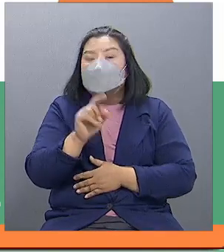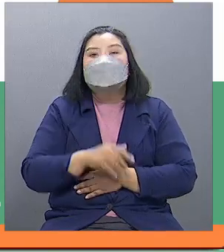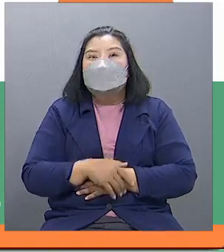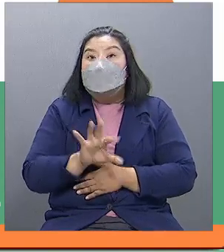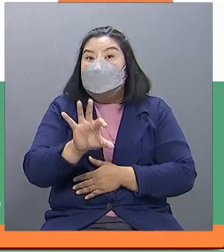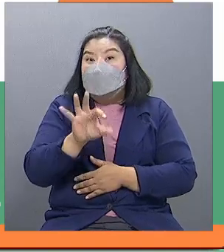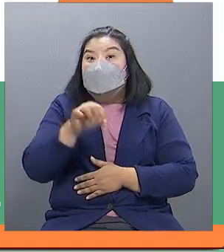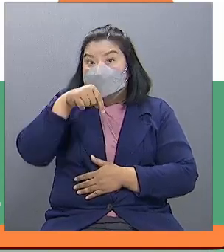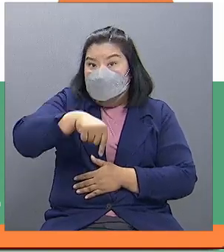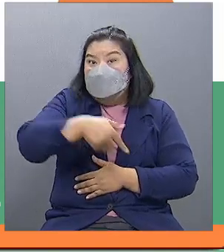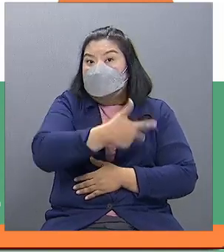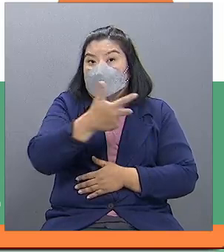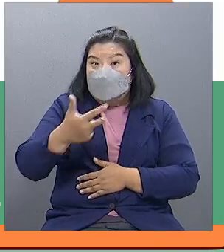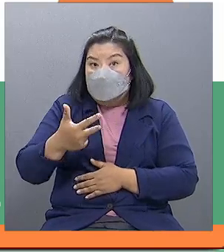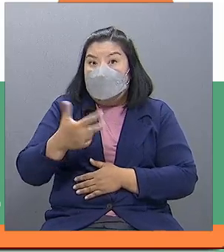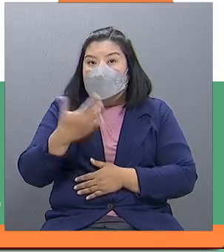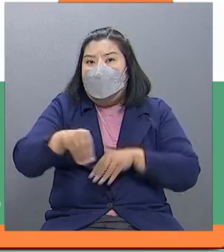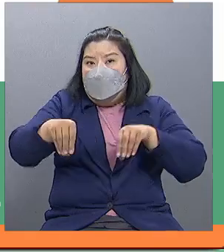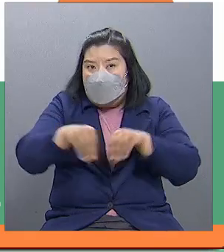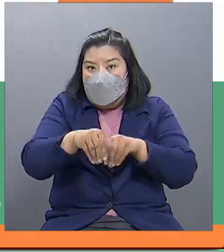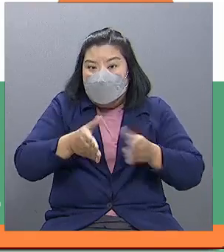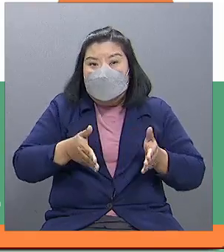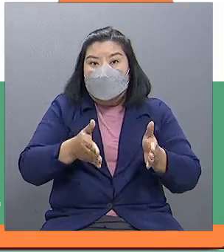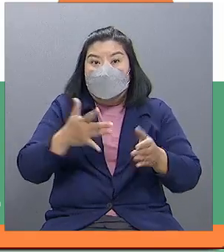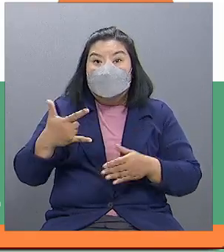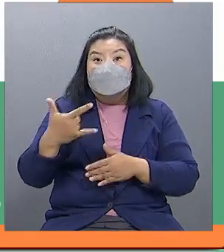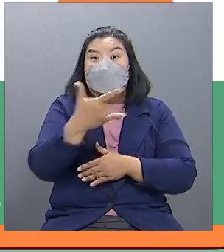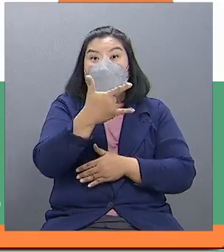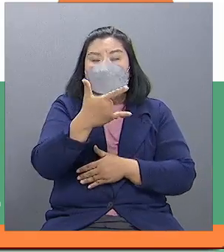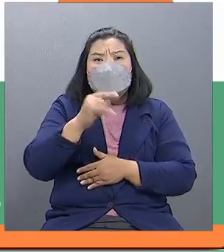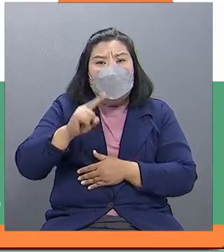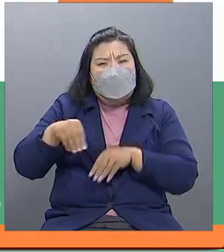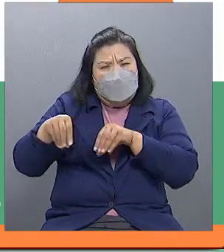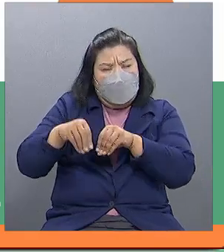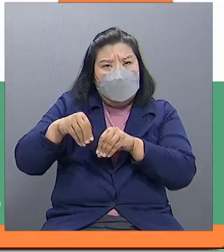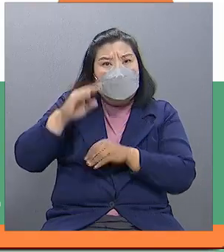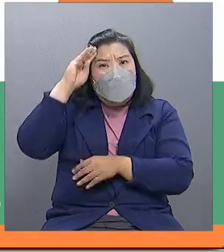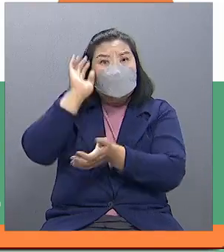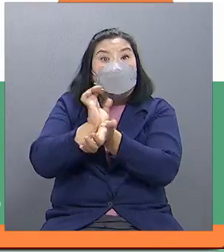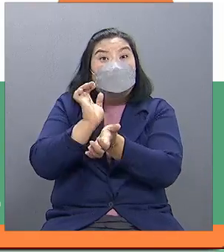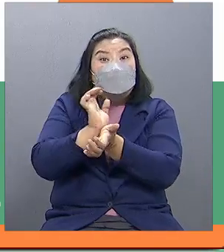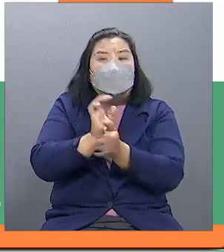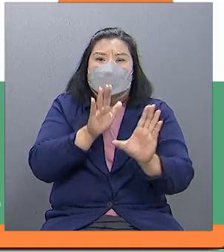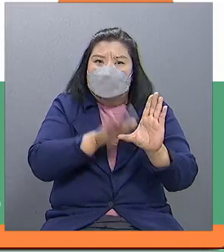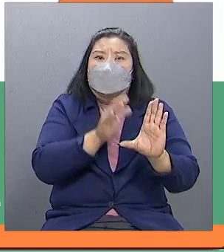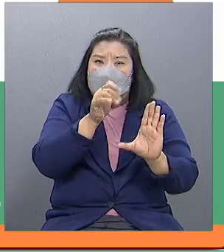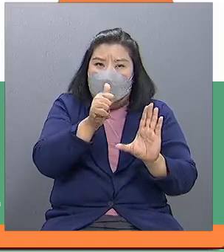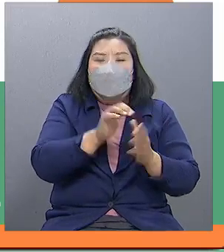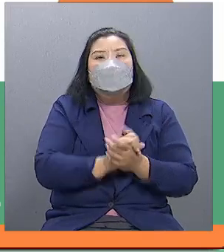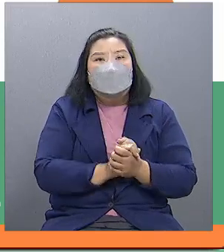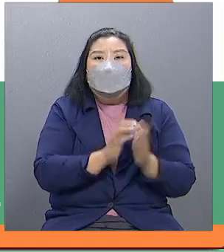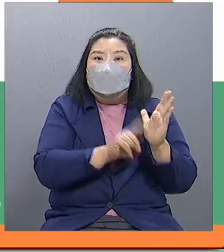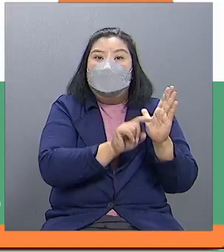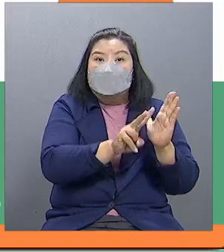ยPBS อยู่ริถนนวิภาวดีรังสิทยติดกัสมวสอนตำรวจนะคะลงทะเบีนได้เลยค่ะ เข็ 1 เข็ 2 เราฉีด AstraZeneca